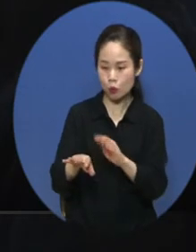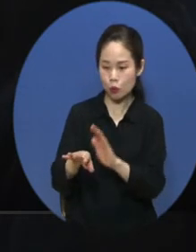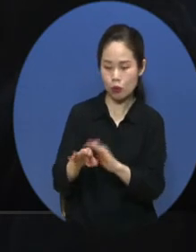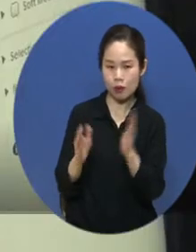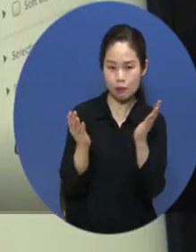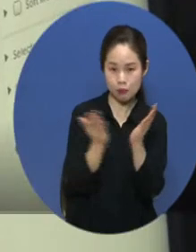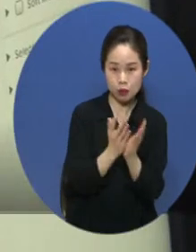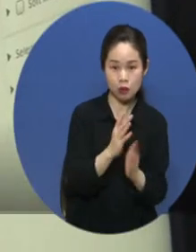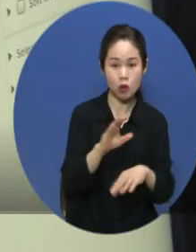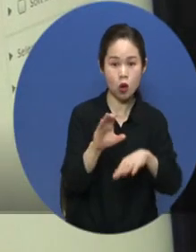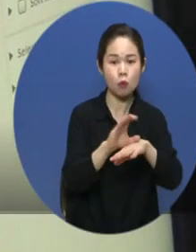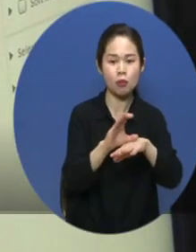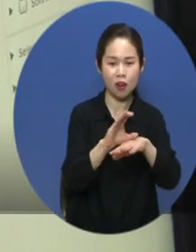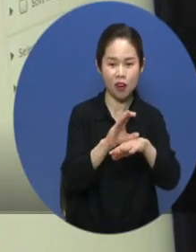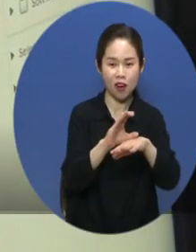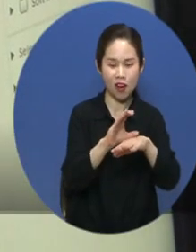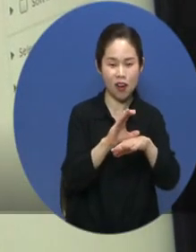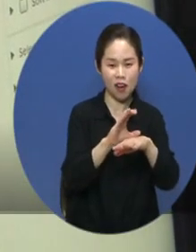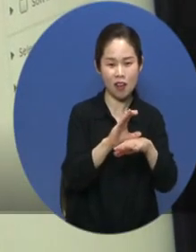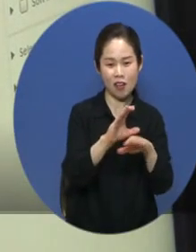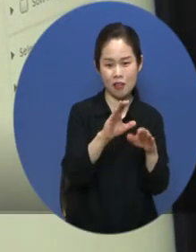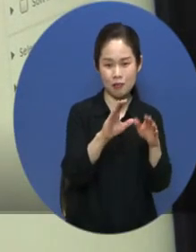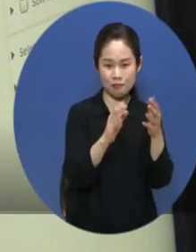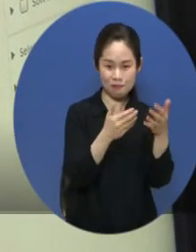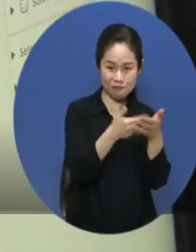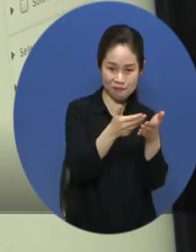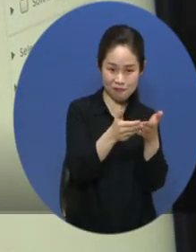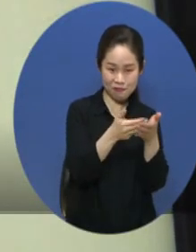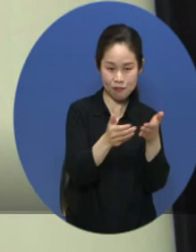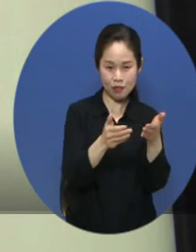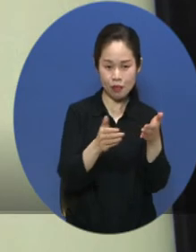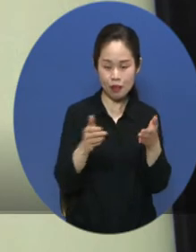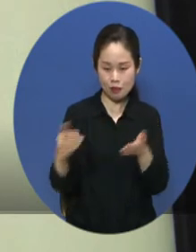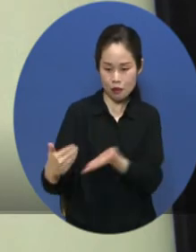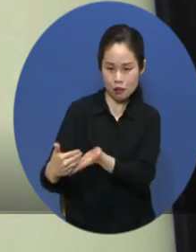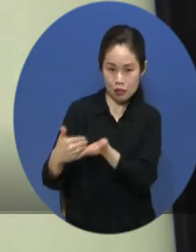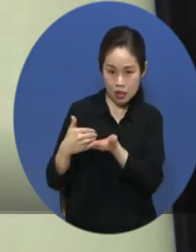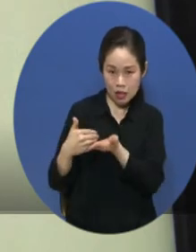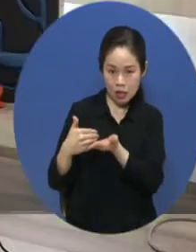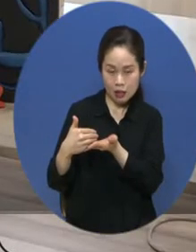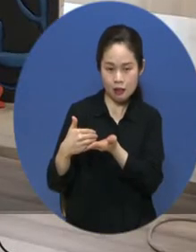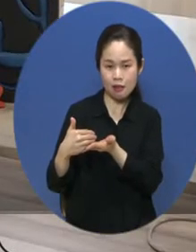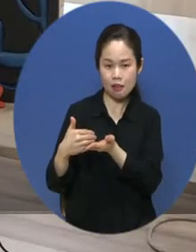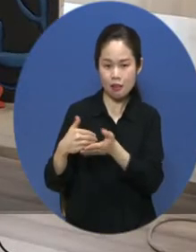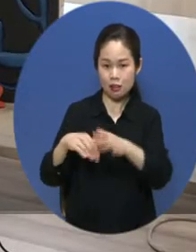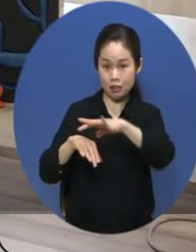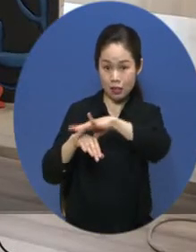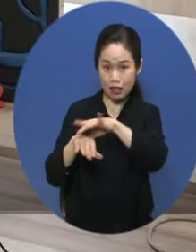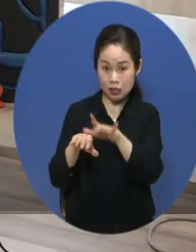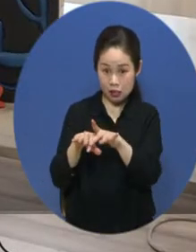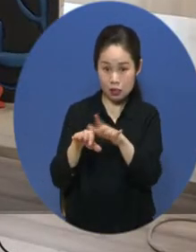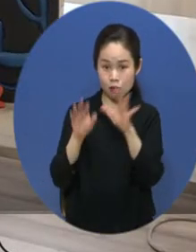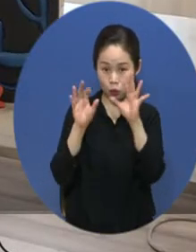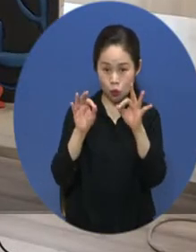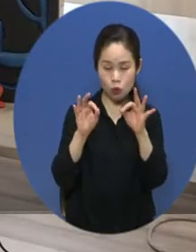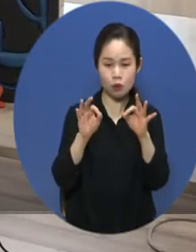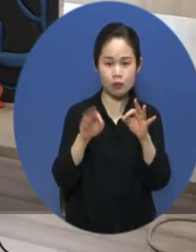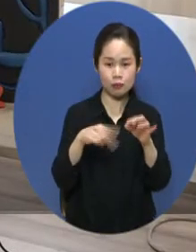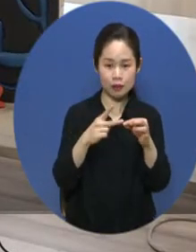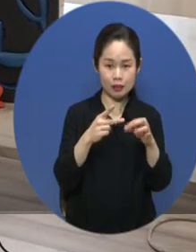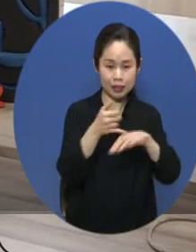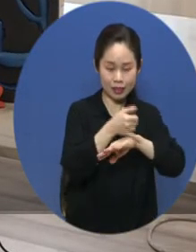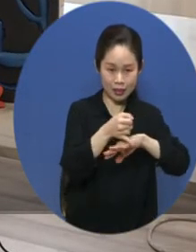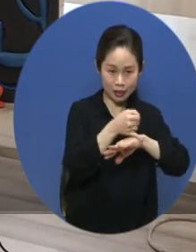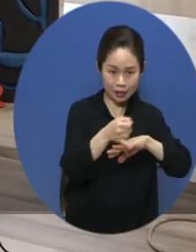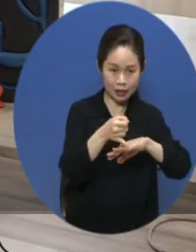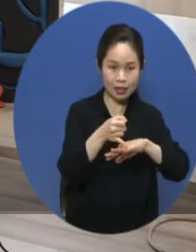있습니다. 그래서 그 고객의 의견이랑 사이즈를 이제 확인받아서 디자인하는 작업이 두 번째 작업이고요.